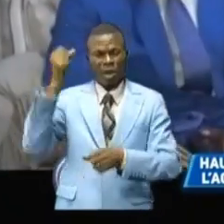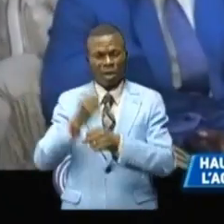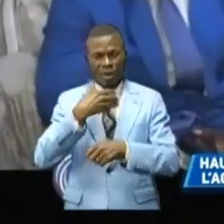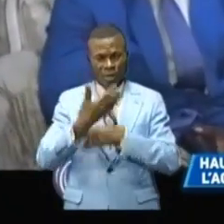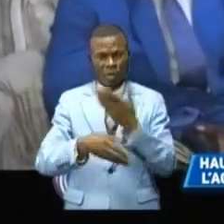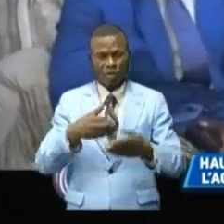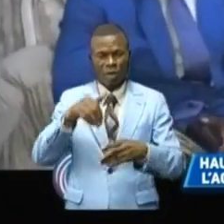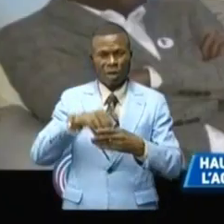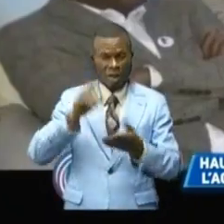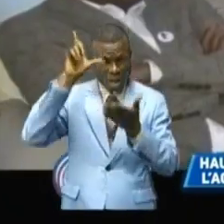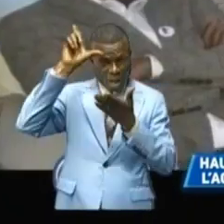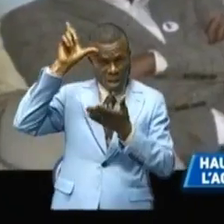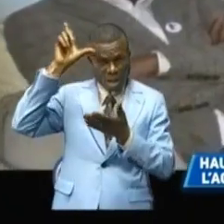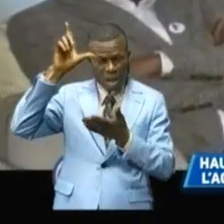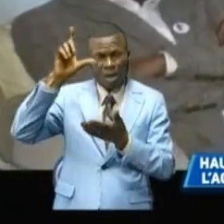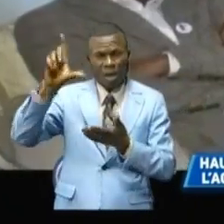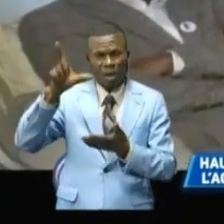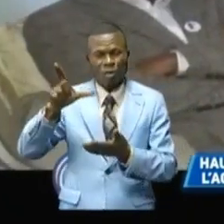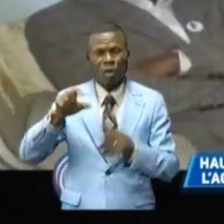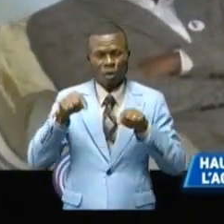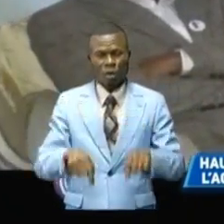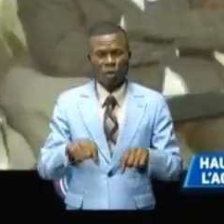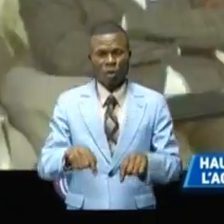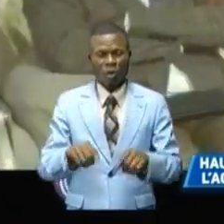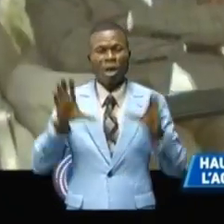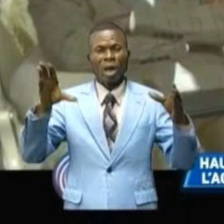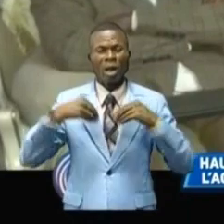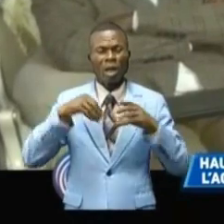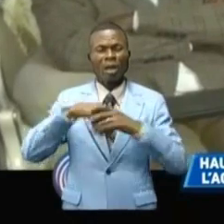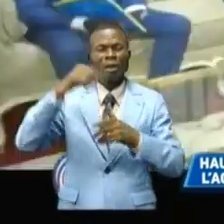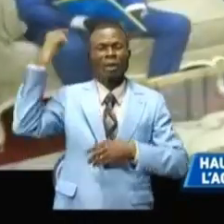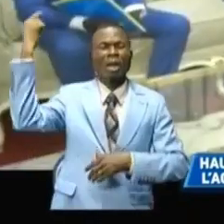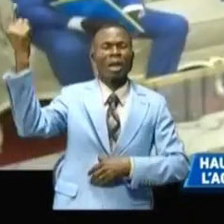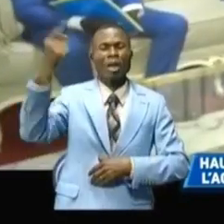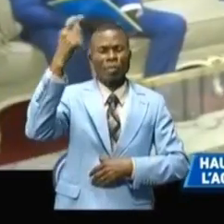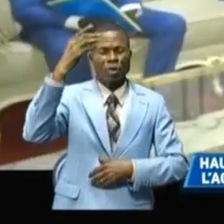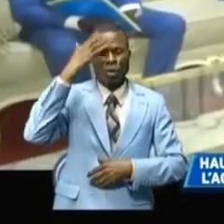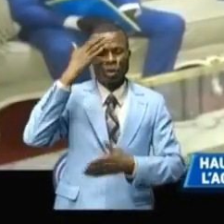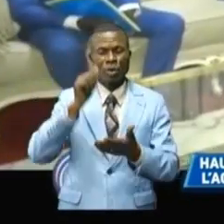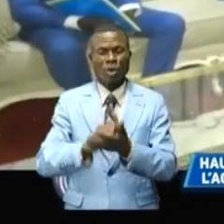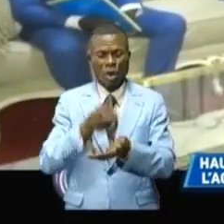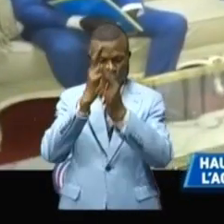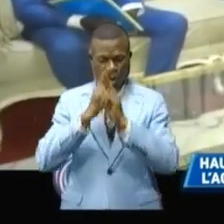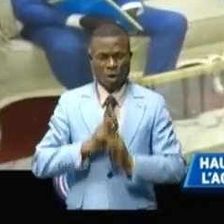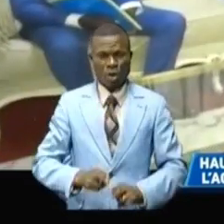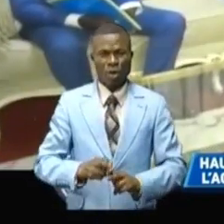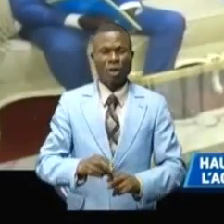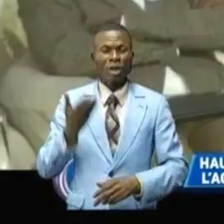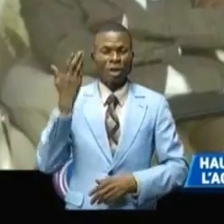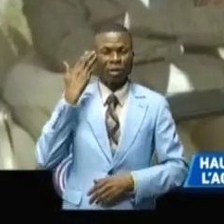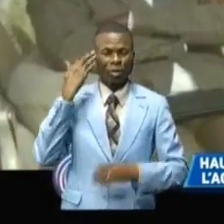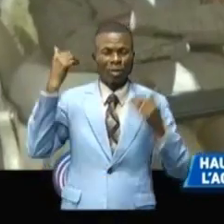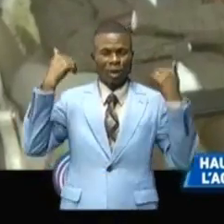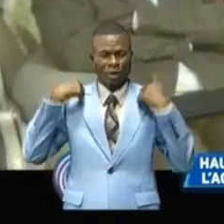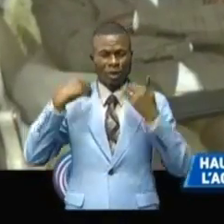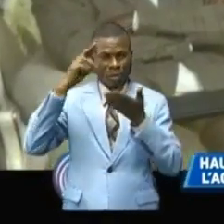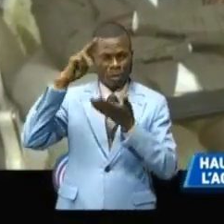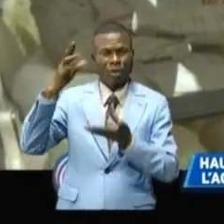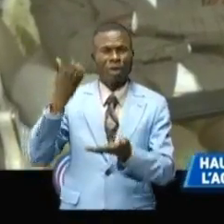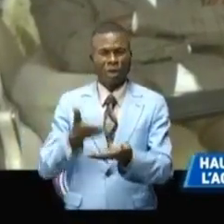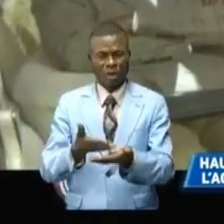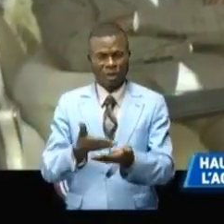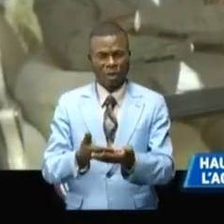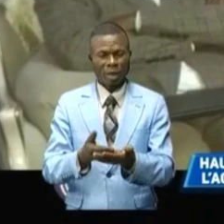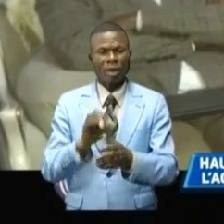réalisé à l'université de Lubumbashi, aujourd'hui reconnue au niveau mondial. Un honneur pour Gilbert Keshiba Fitoula. Cela